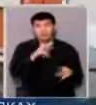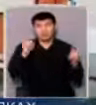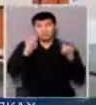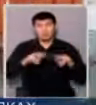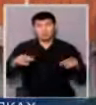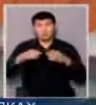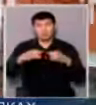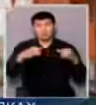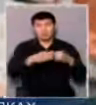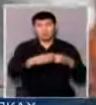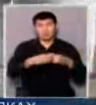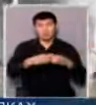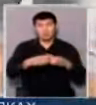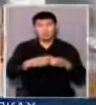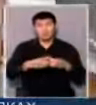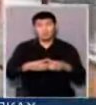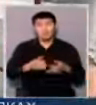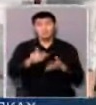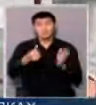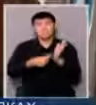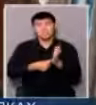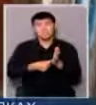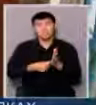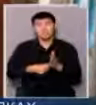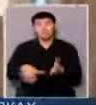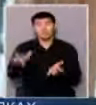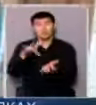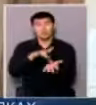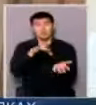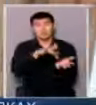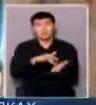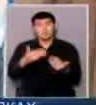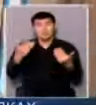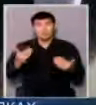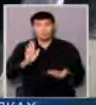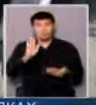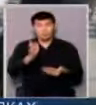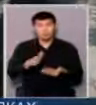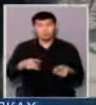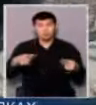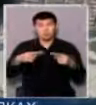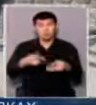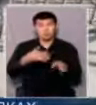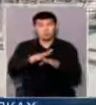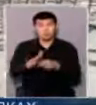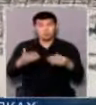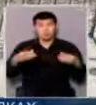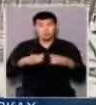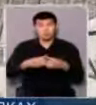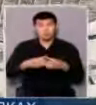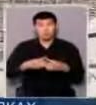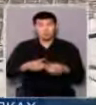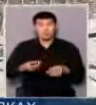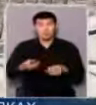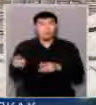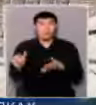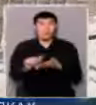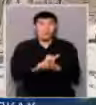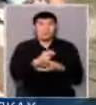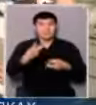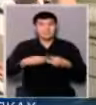члены мониторинговой группы объехали 6 объектов города. Теперь будут даны рекомендации компетентным органам по